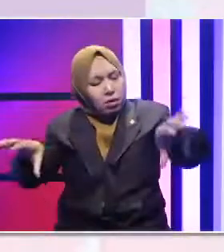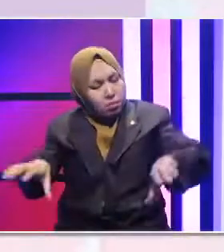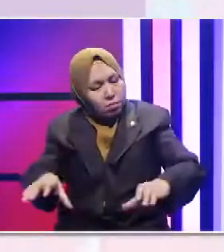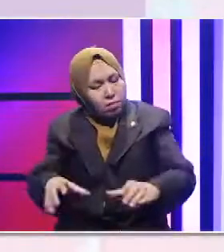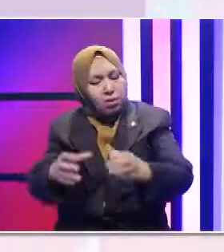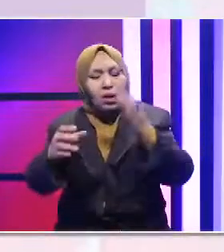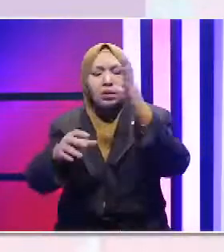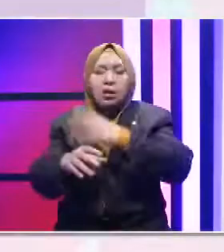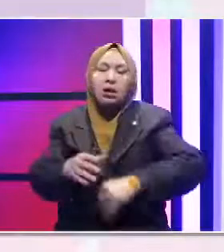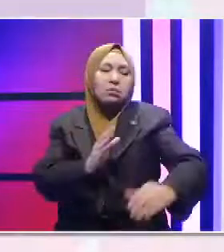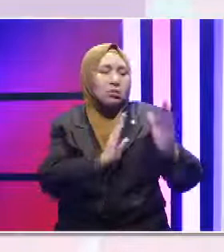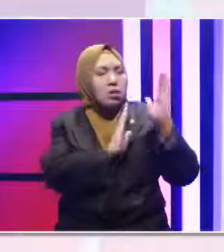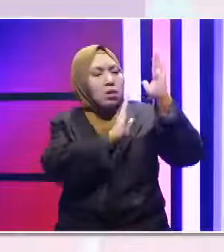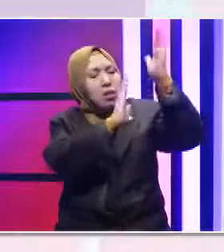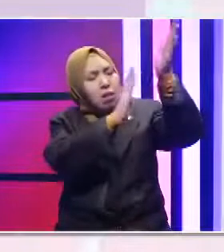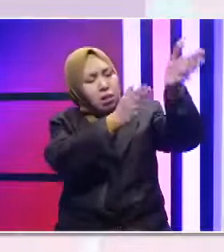قَدَّمَتْ